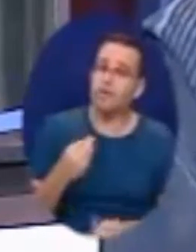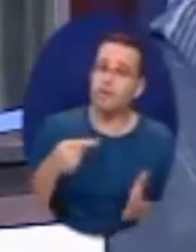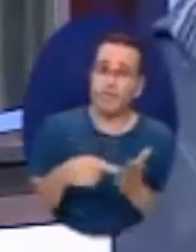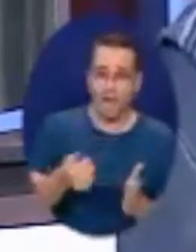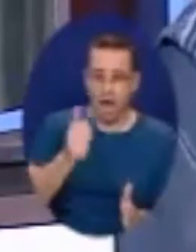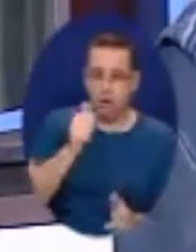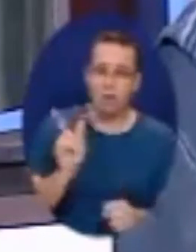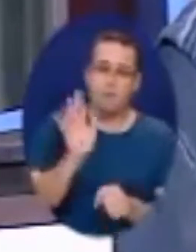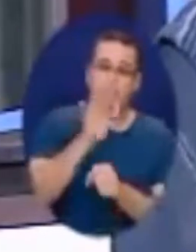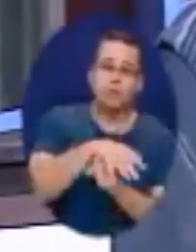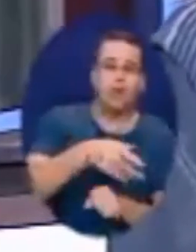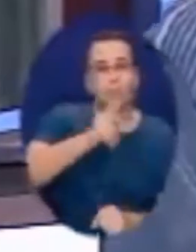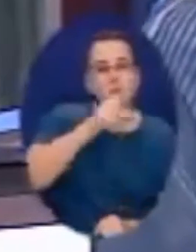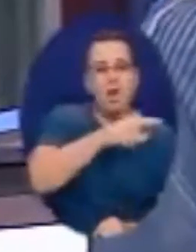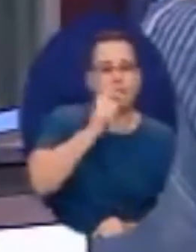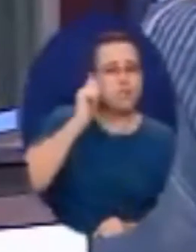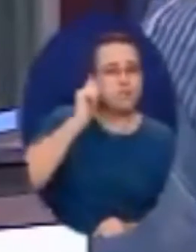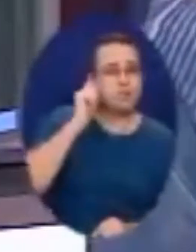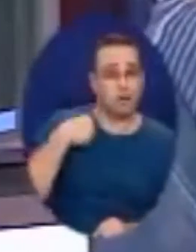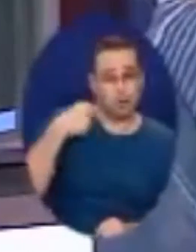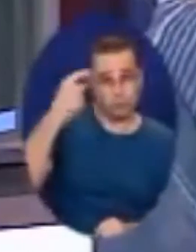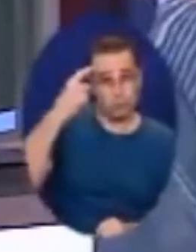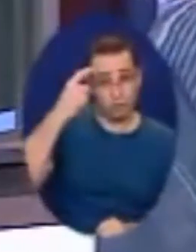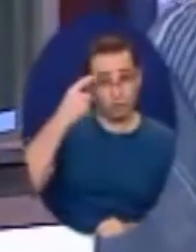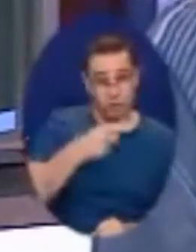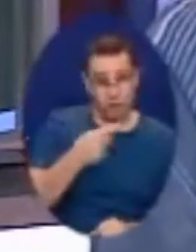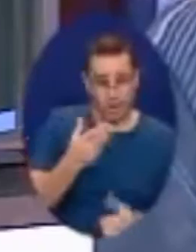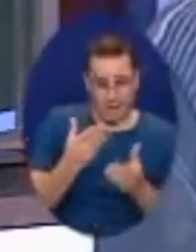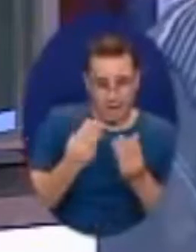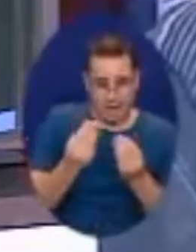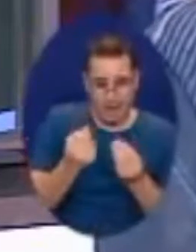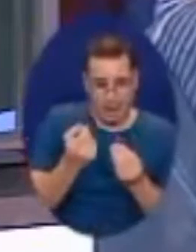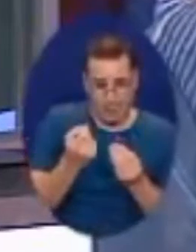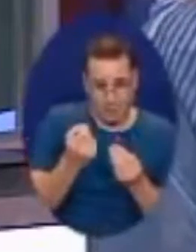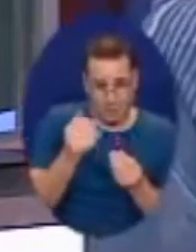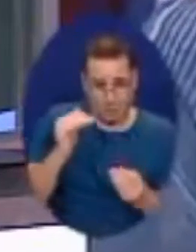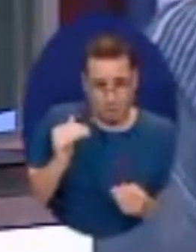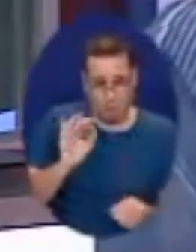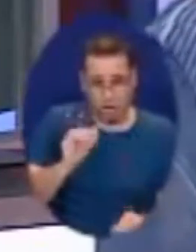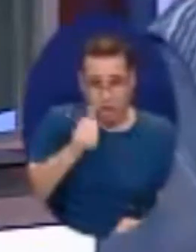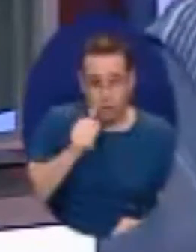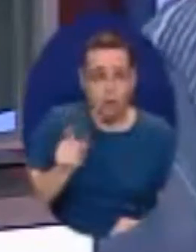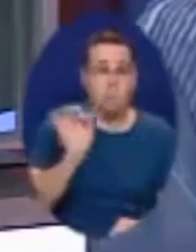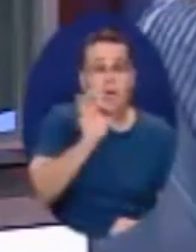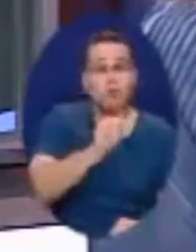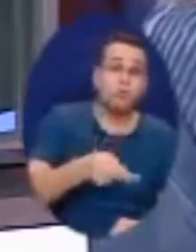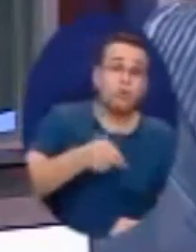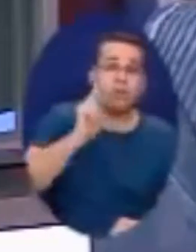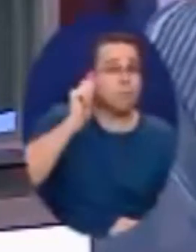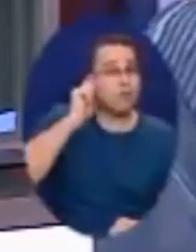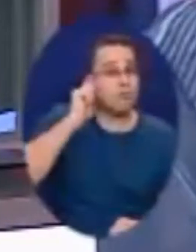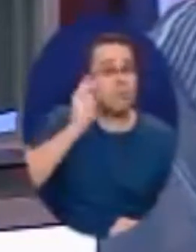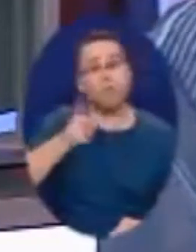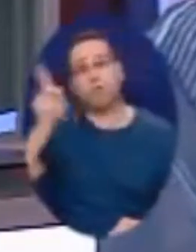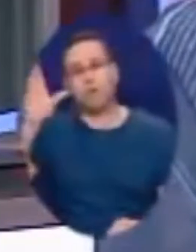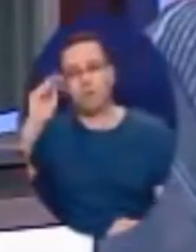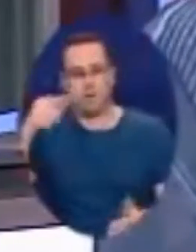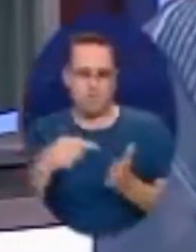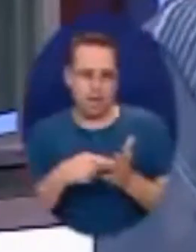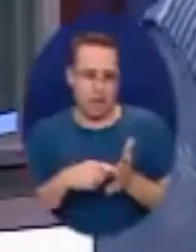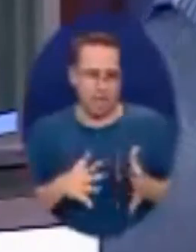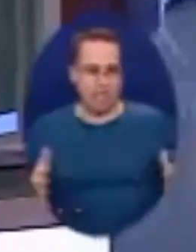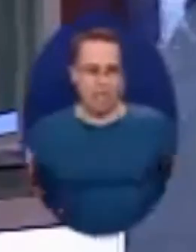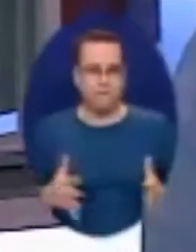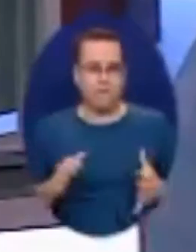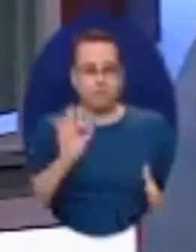אלכוהול משפיע יותר על נשים. אנחנו יודעים שכמויות פחותות של אלכוהול פוגעות יותר בנשים מאשר בגברים. אולי בגלל הנפח של